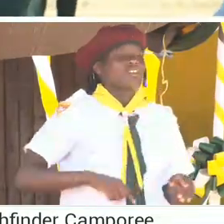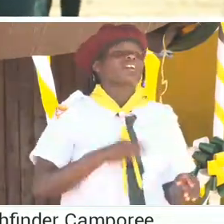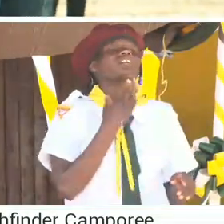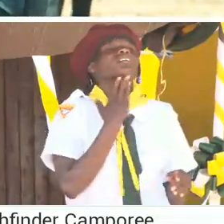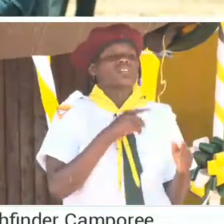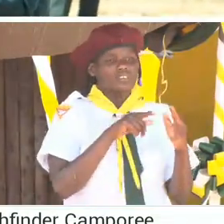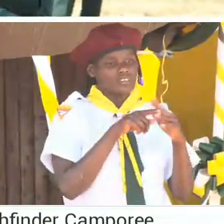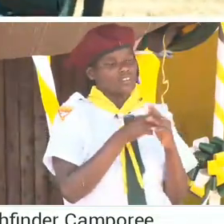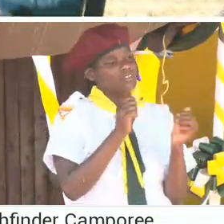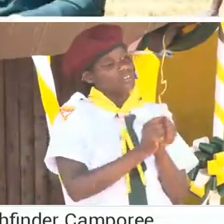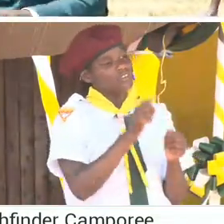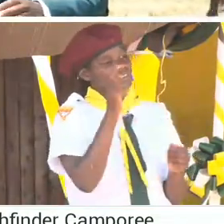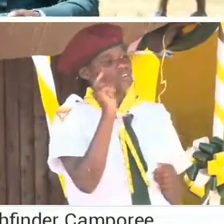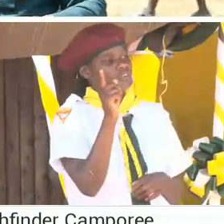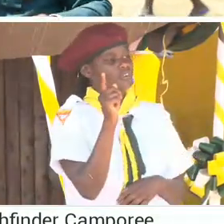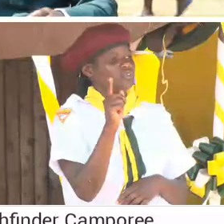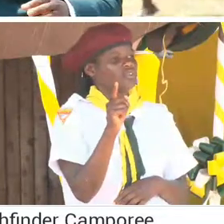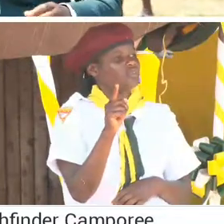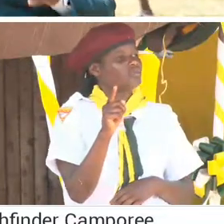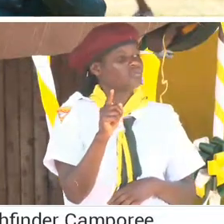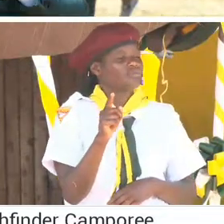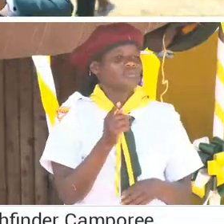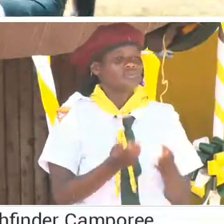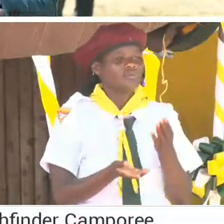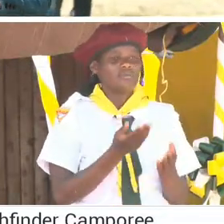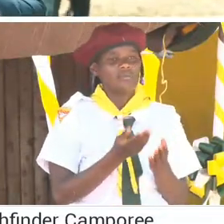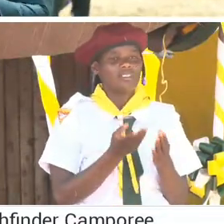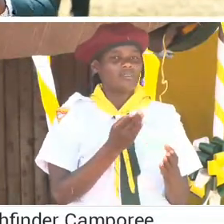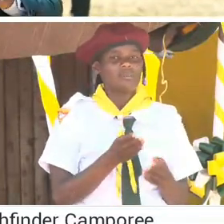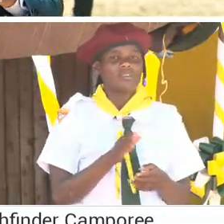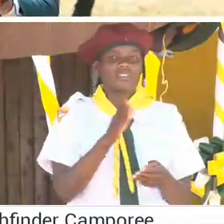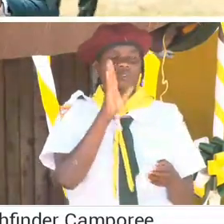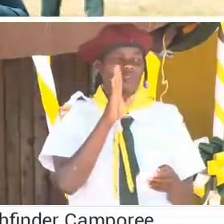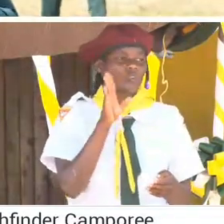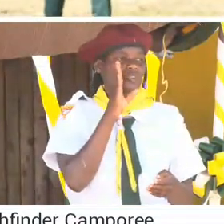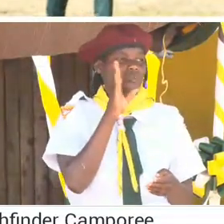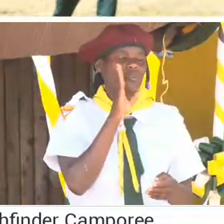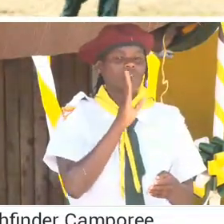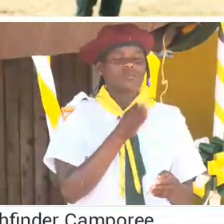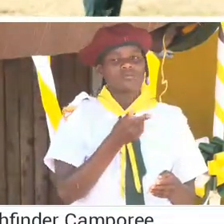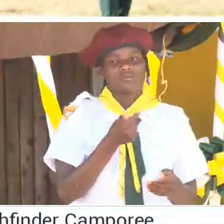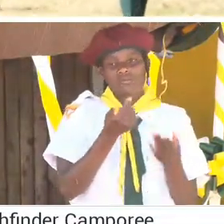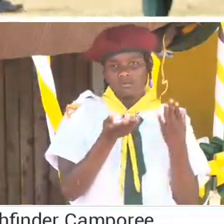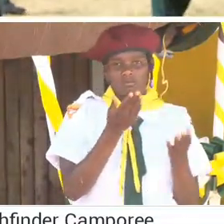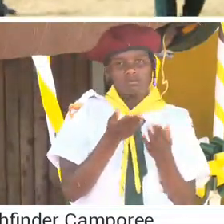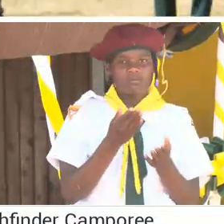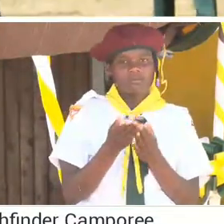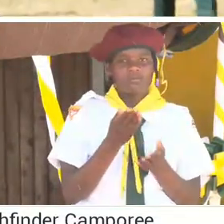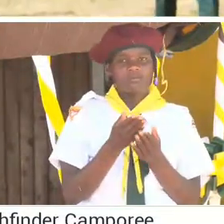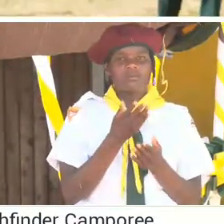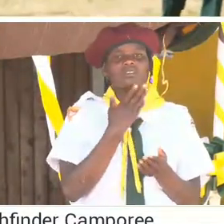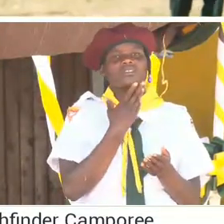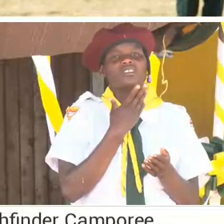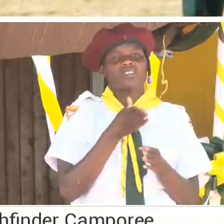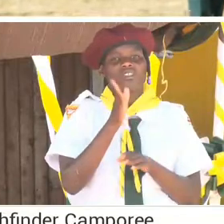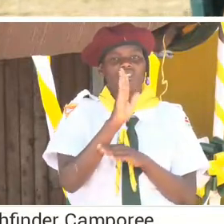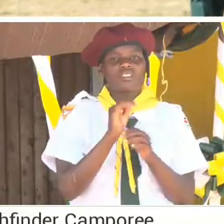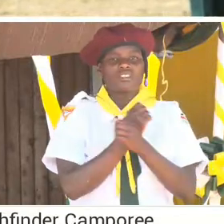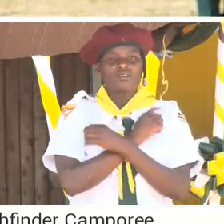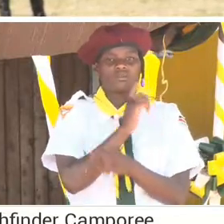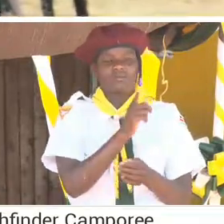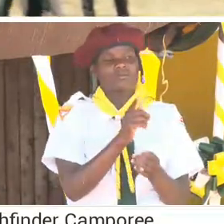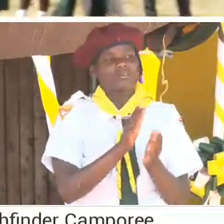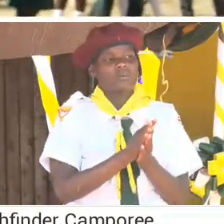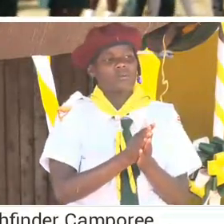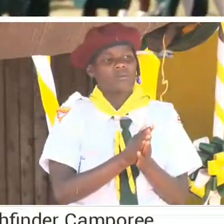wewe. Haijalishi ulikuwa unasemaje, unasemwaje, mchana huu Bwana ametaka ungane na kundi hili. Kwa nini